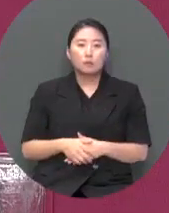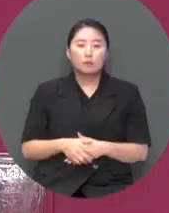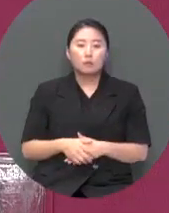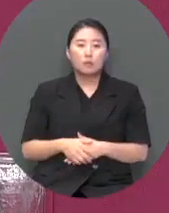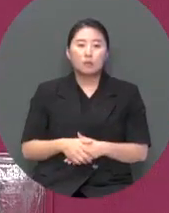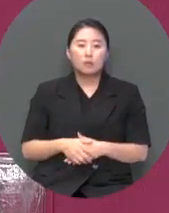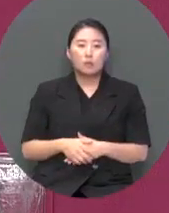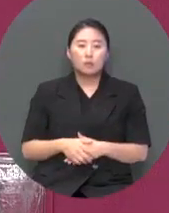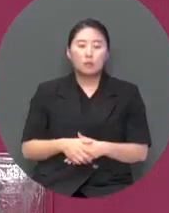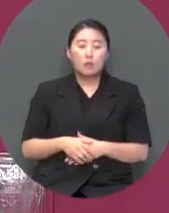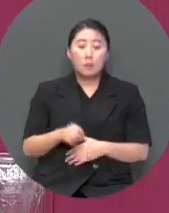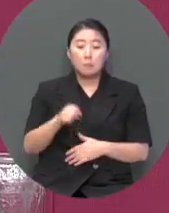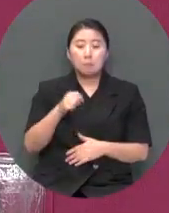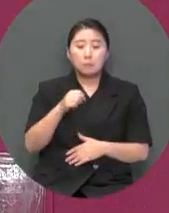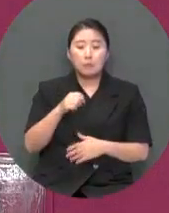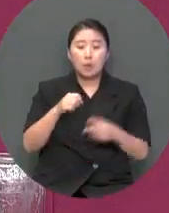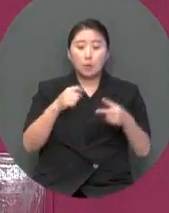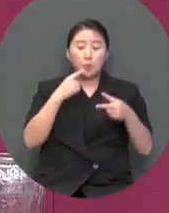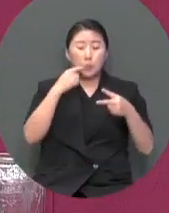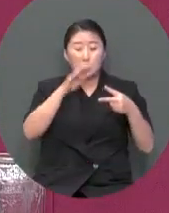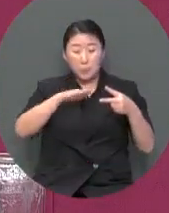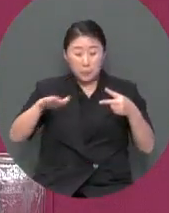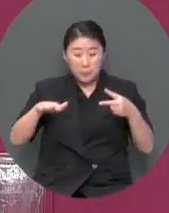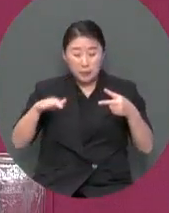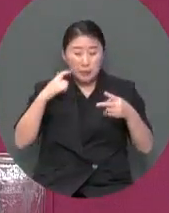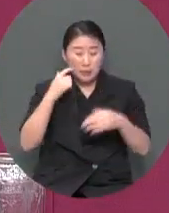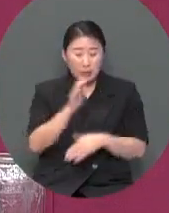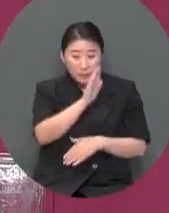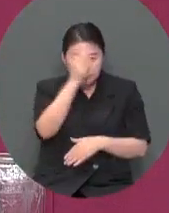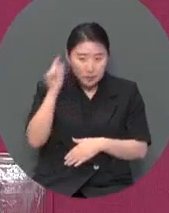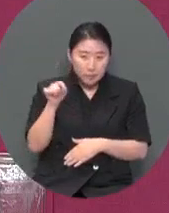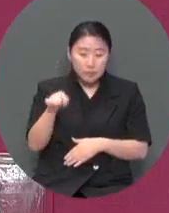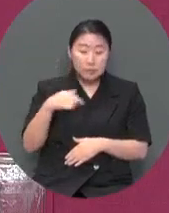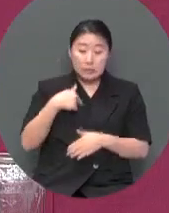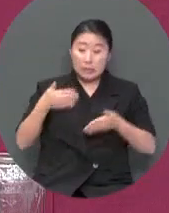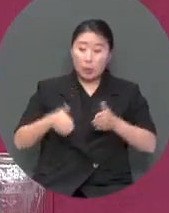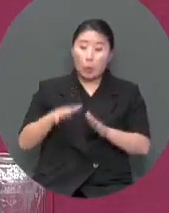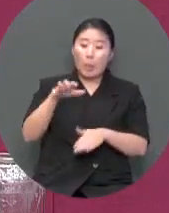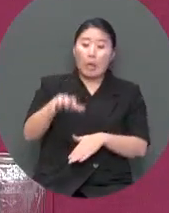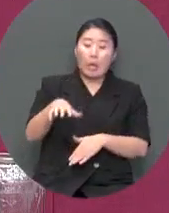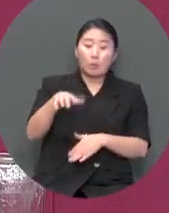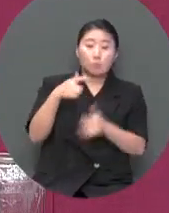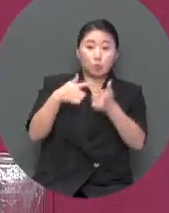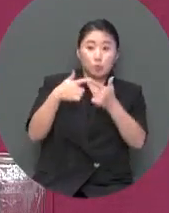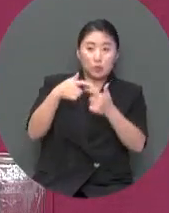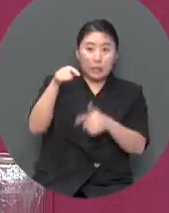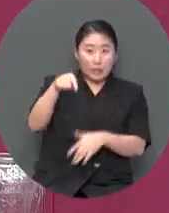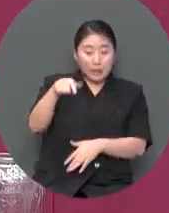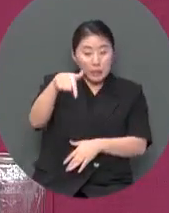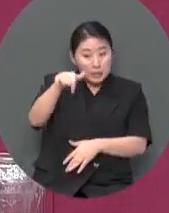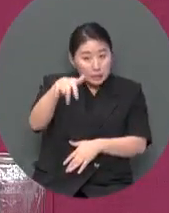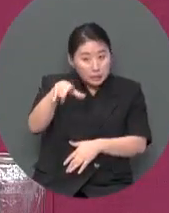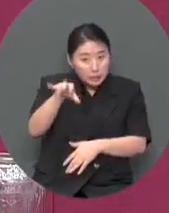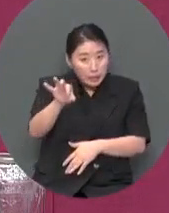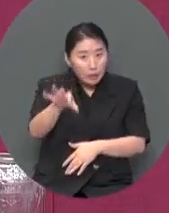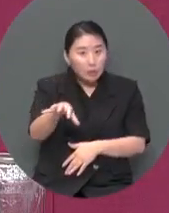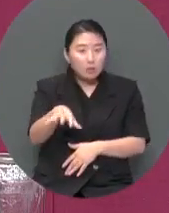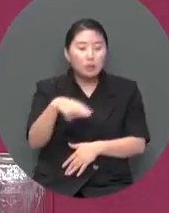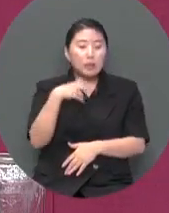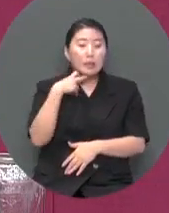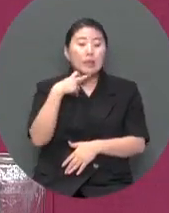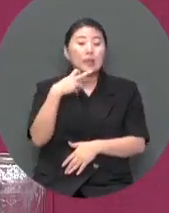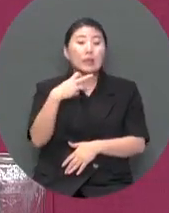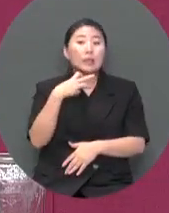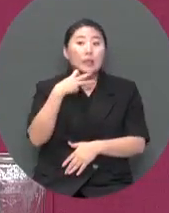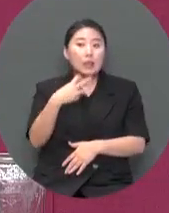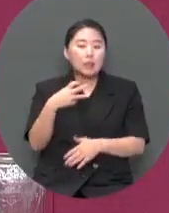쪽빛 동해 바다가 아름답게 펼쳐진 제 고향 부산 기장군에 제가